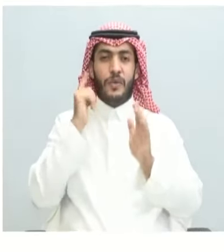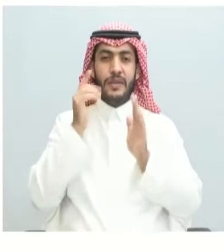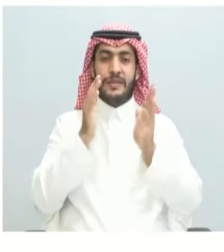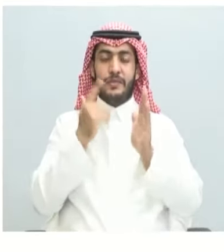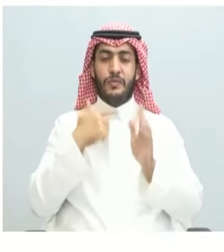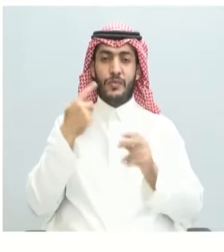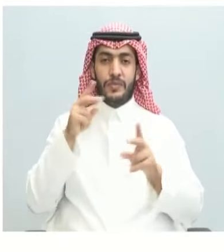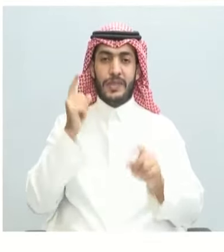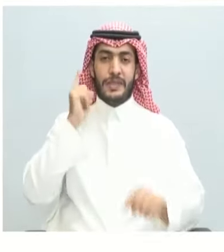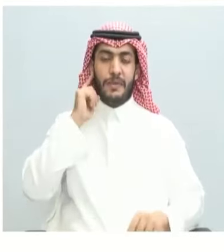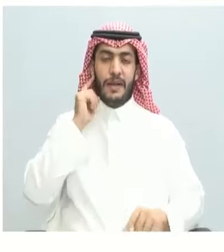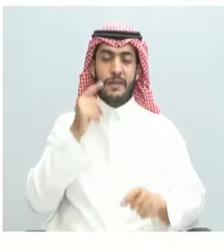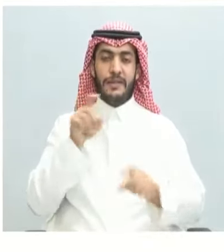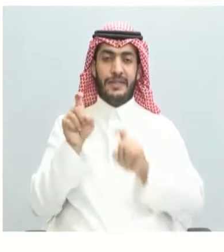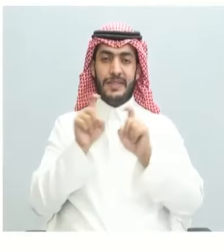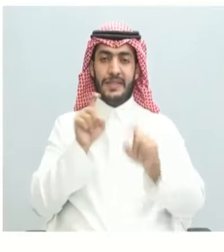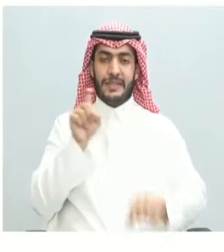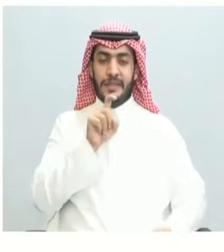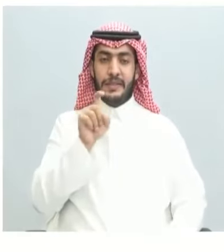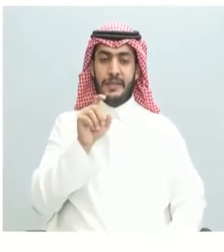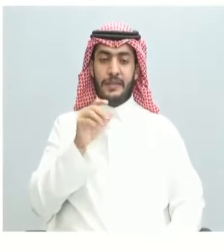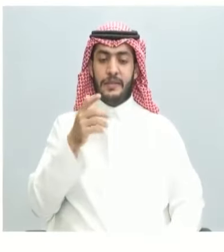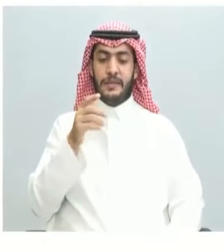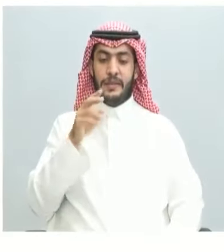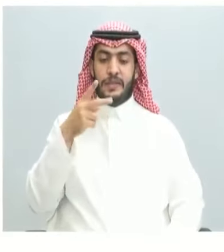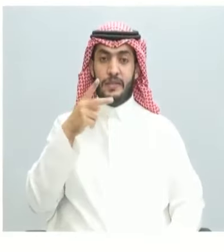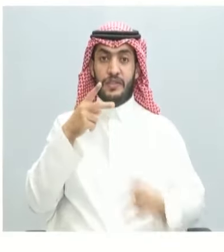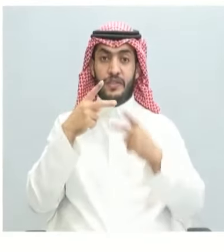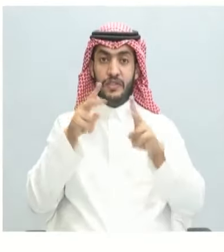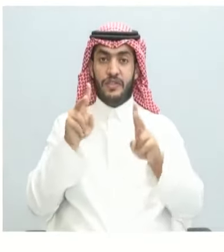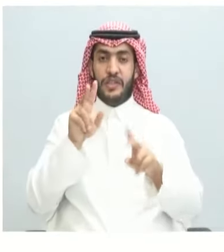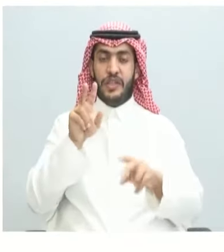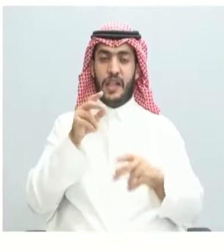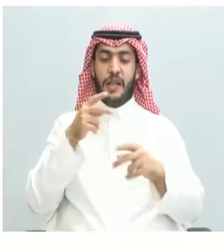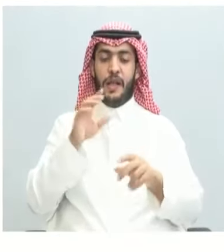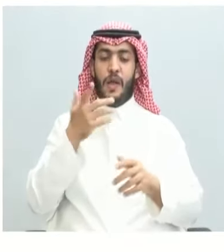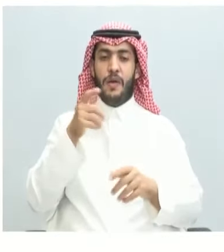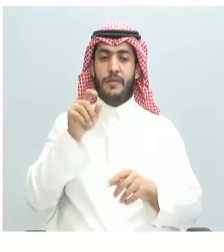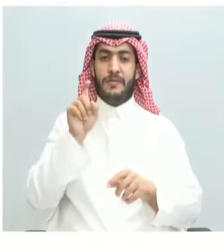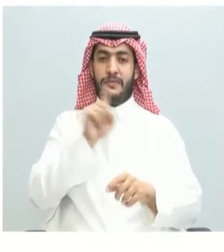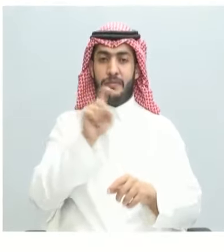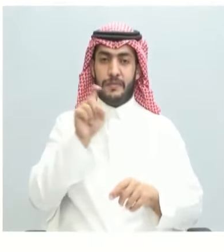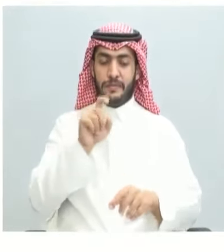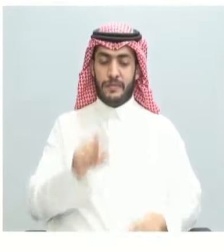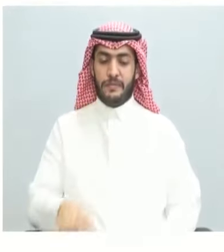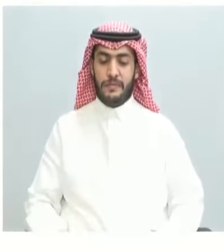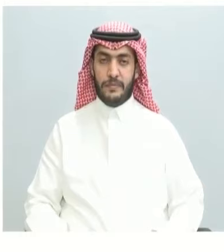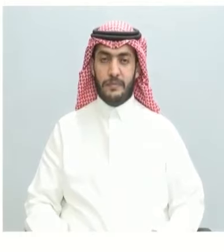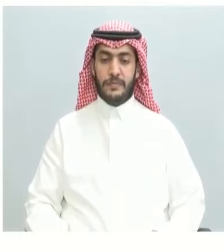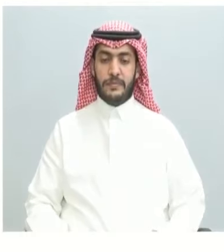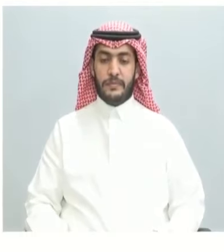المراد تشغيله وبعدها نقوم بالضغط على تشغيل او بلاي او ممكن نختار او نستخدم مفتاح المسافه او السبيس